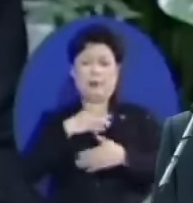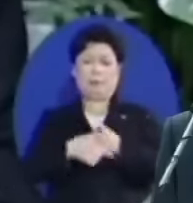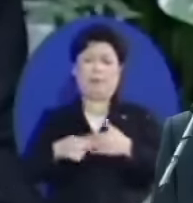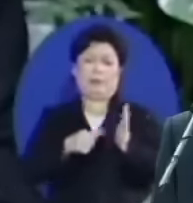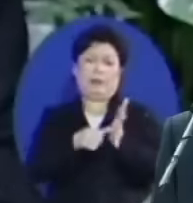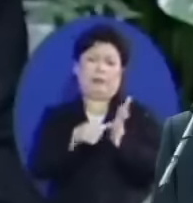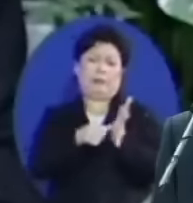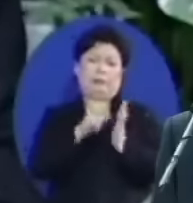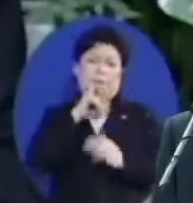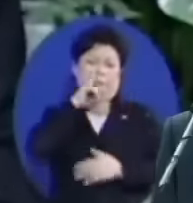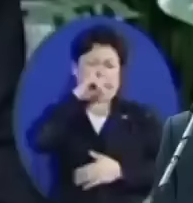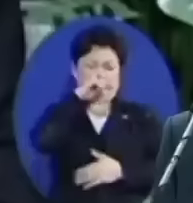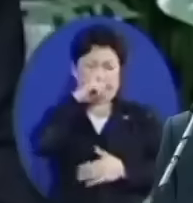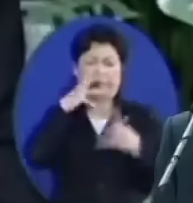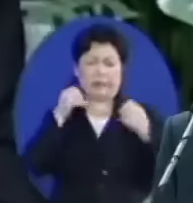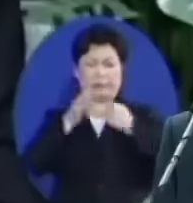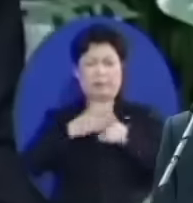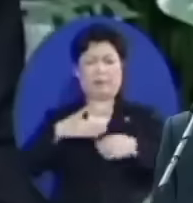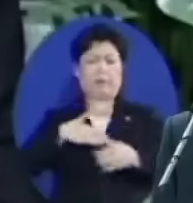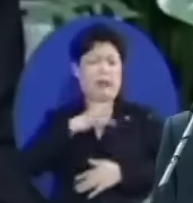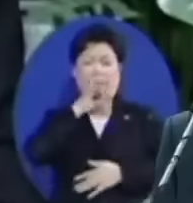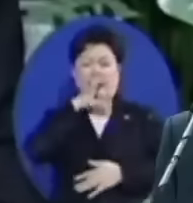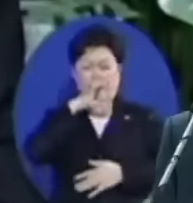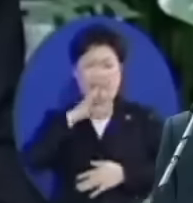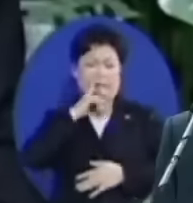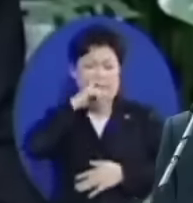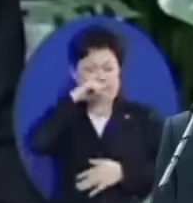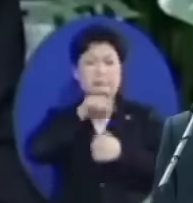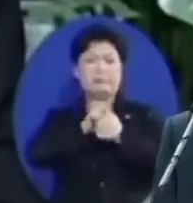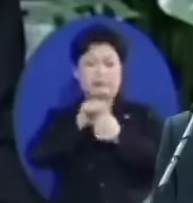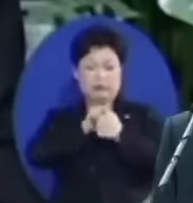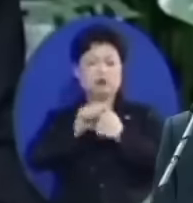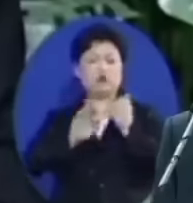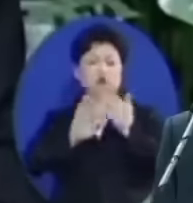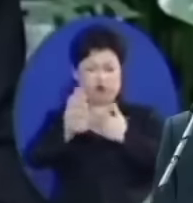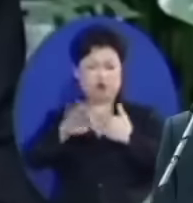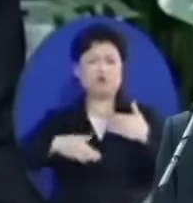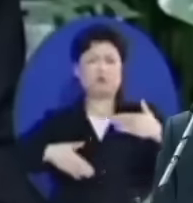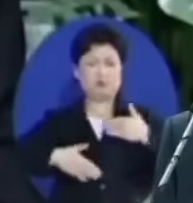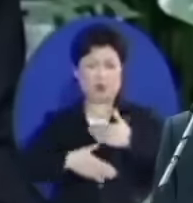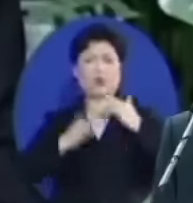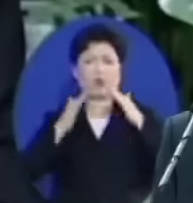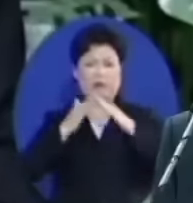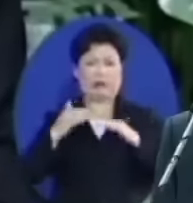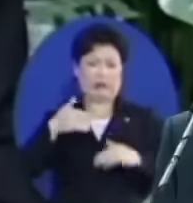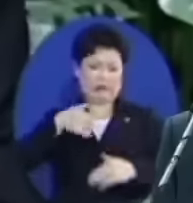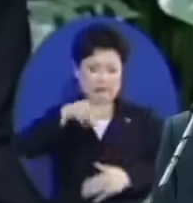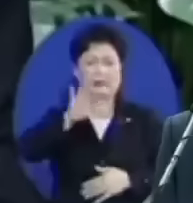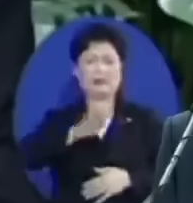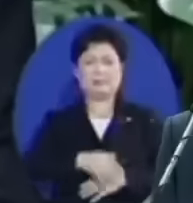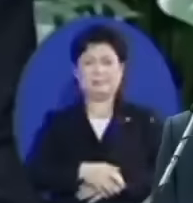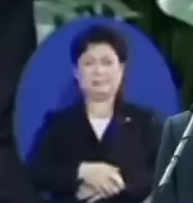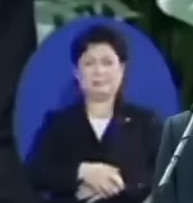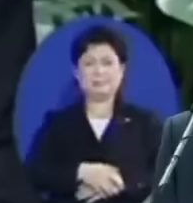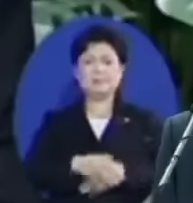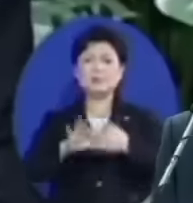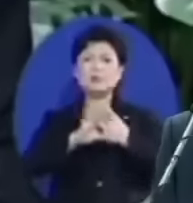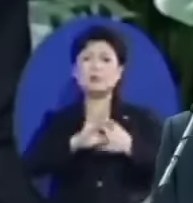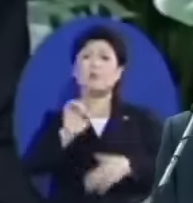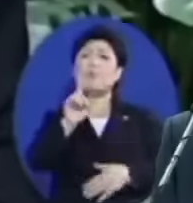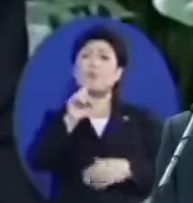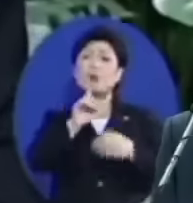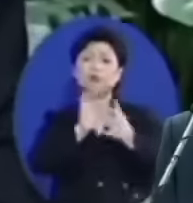많아서 부끄러워할 수 없어. 때를 좀 씻고 깨끗하게 하고 난 다음에 목욕하겠다. 그럼 뭐라고 그